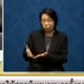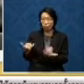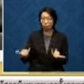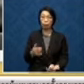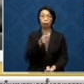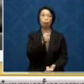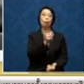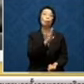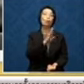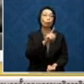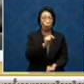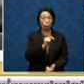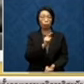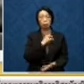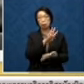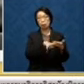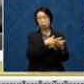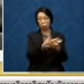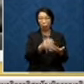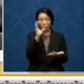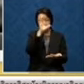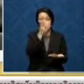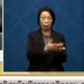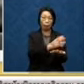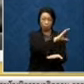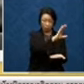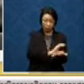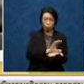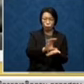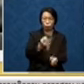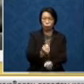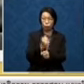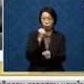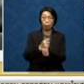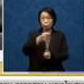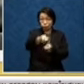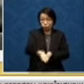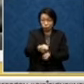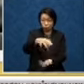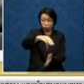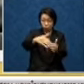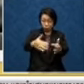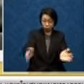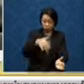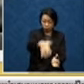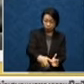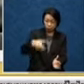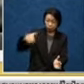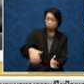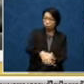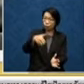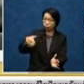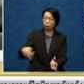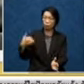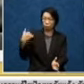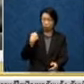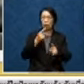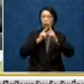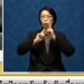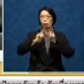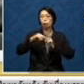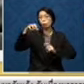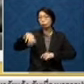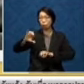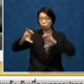าณในการดำเนินการขุดลอกหนองนินเพื่อกักเก็บน้ำสำหรับการอุปโภคบริโภคไปยังสำนักงานทรัพยากรน้ำภาค4